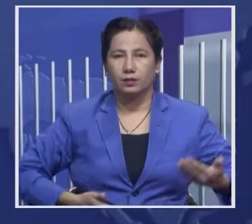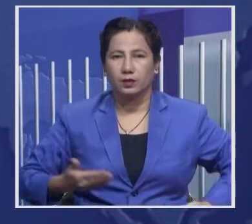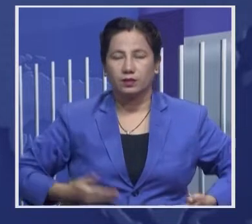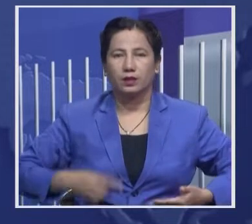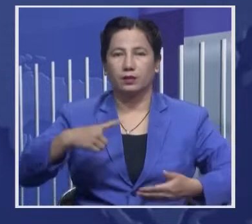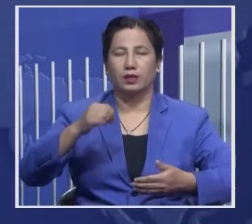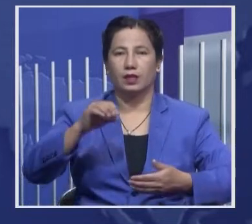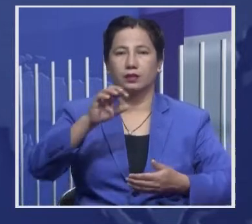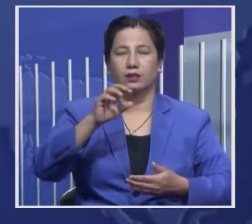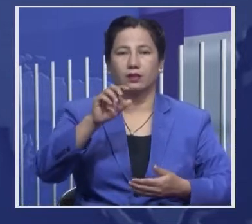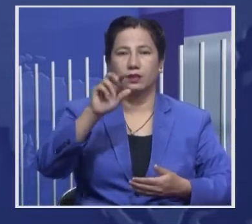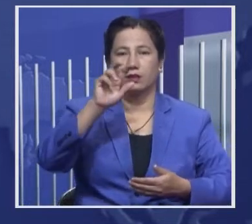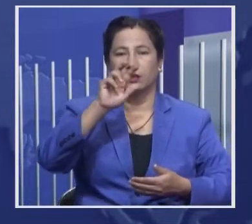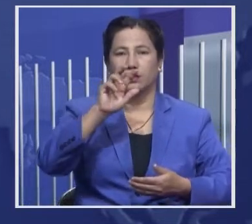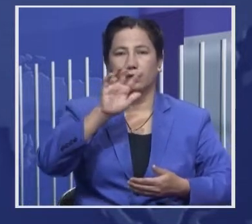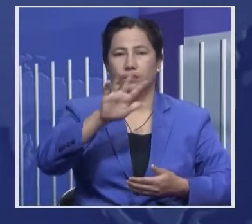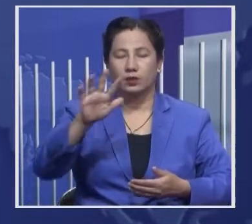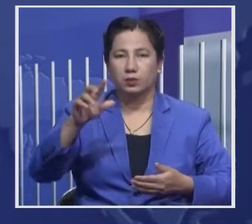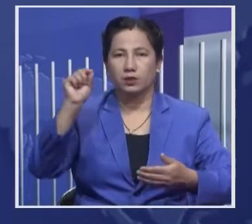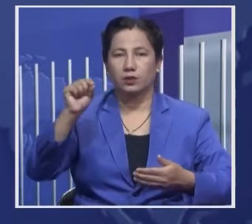आज 55.82 अंकले बढेर